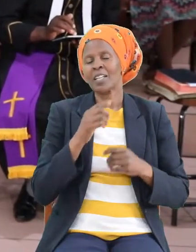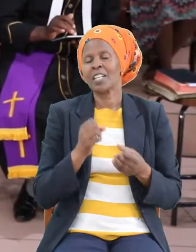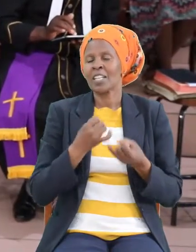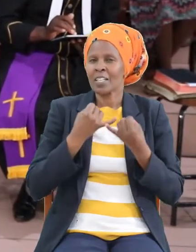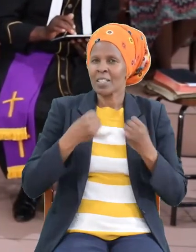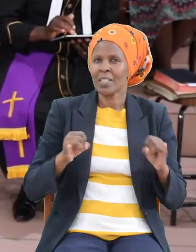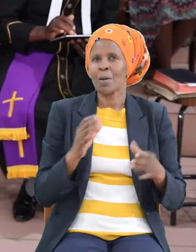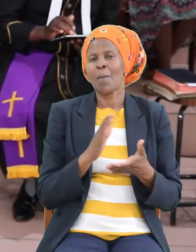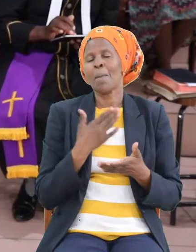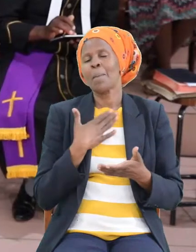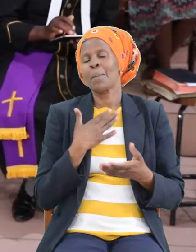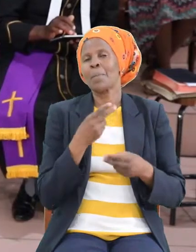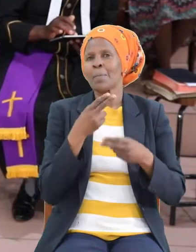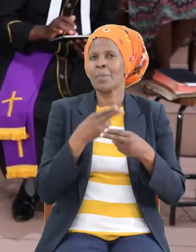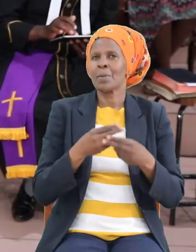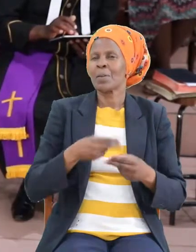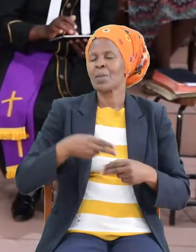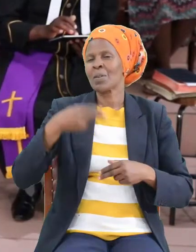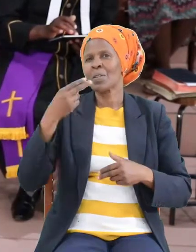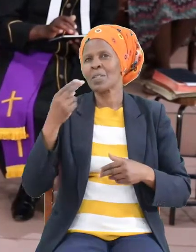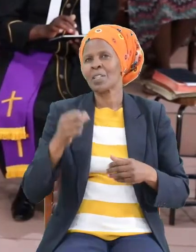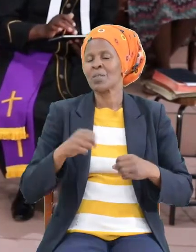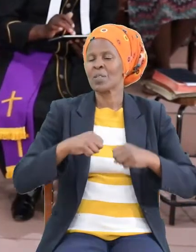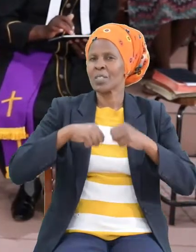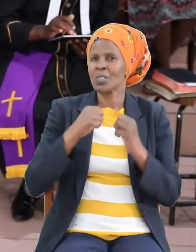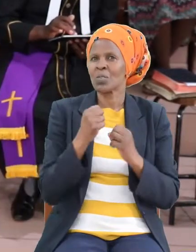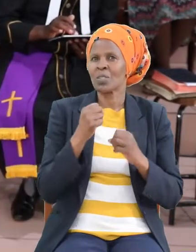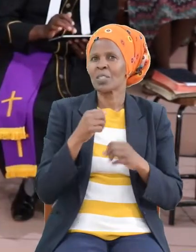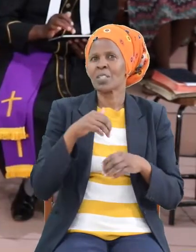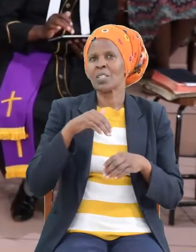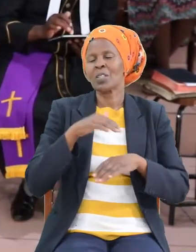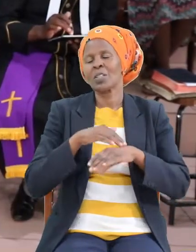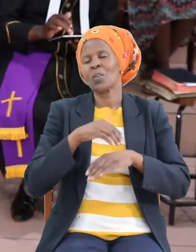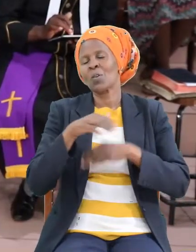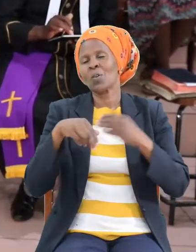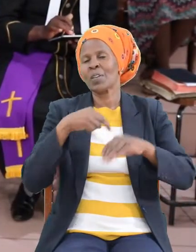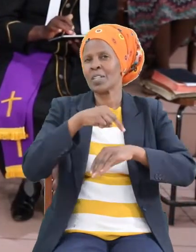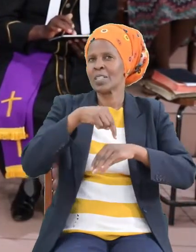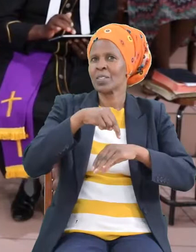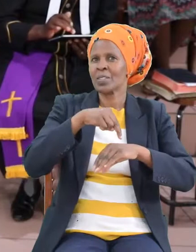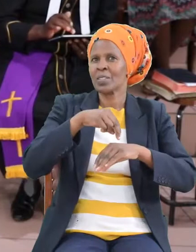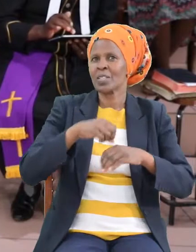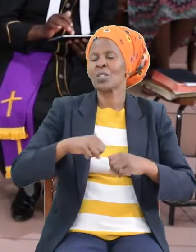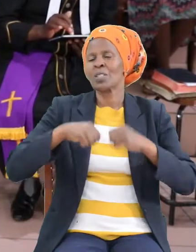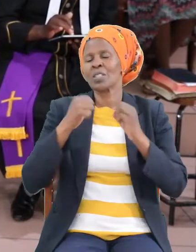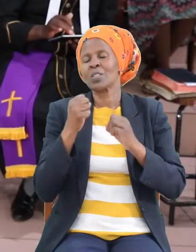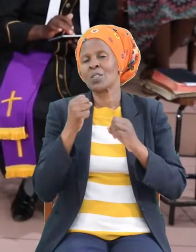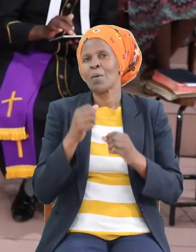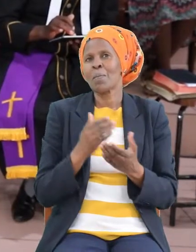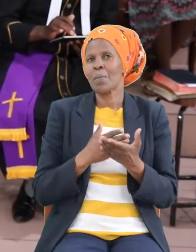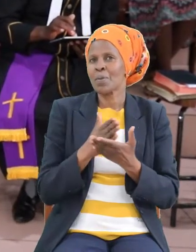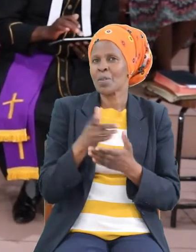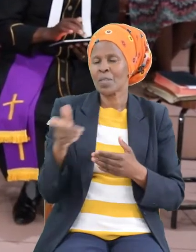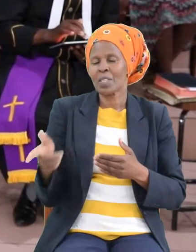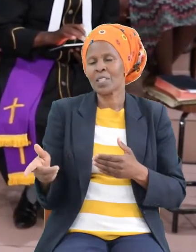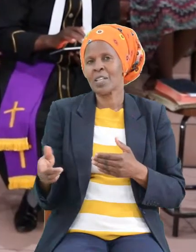nitalitakasa jina langu kuu lililotiwa unajisi katika mataifa mliloitia unajisi kati yao,